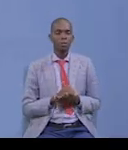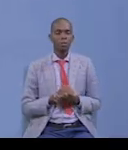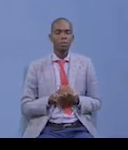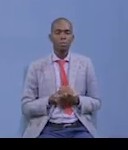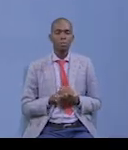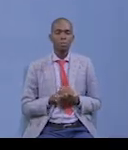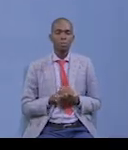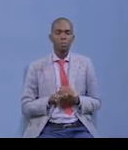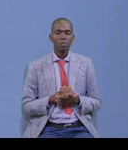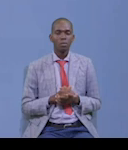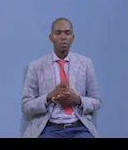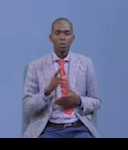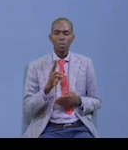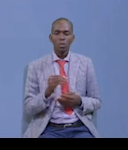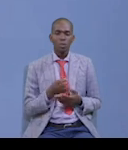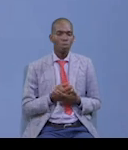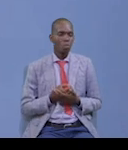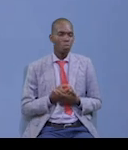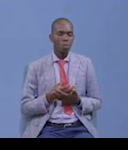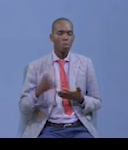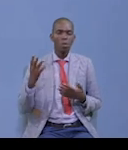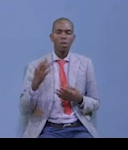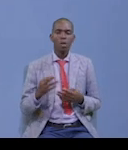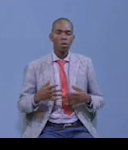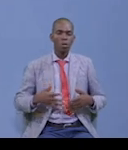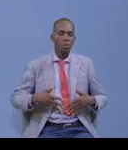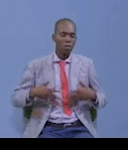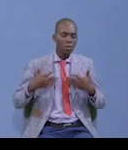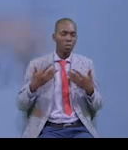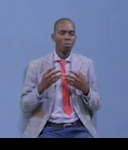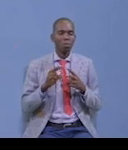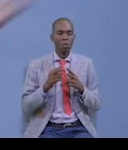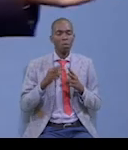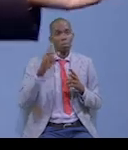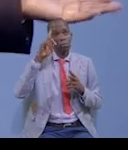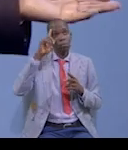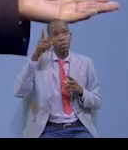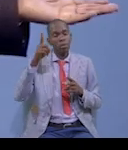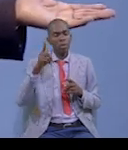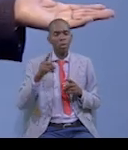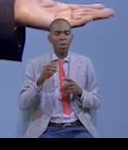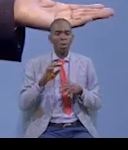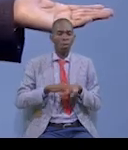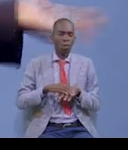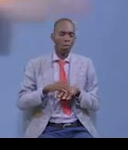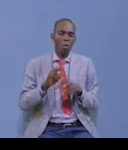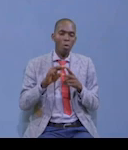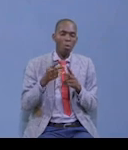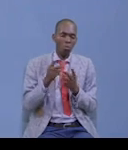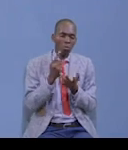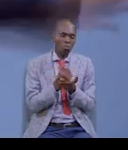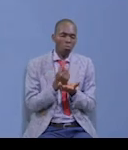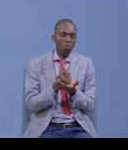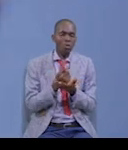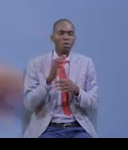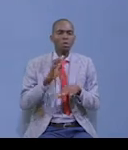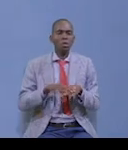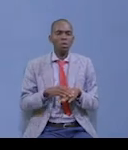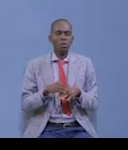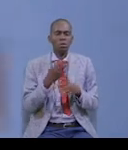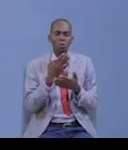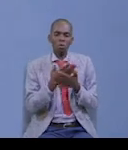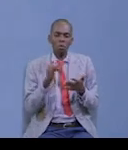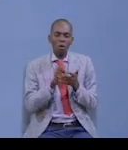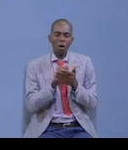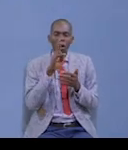ఉండకూడదు. No wasting of life or talent or treasure on essential,